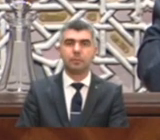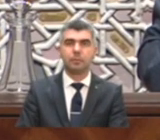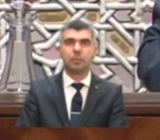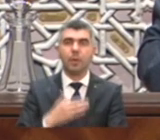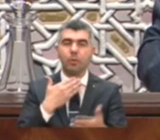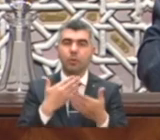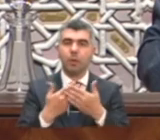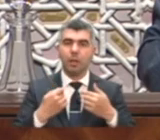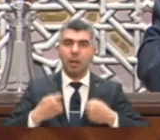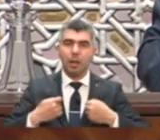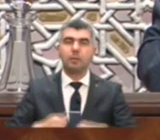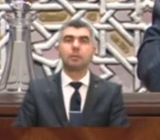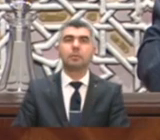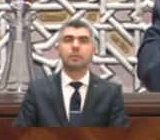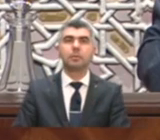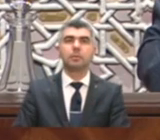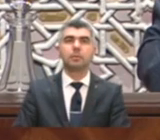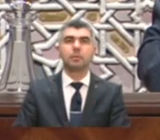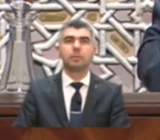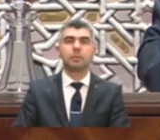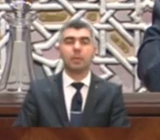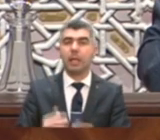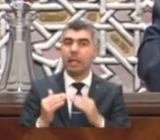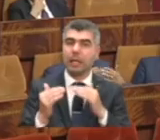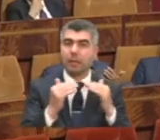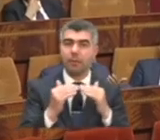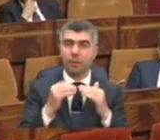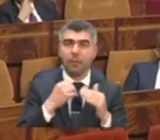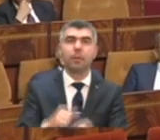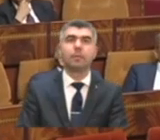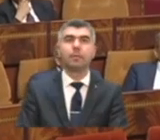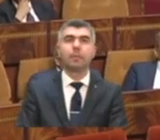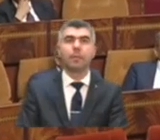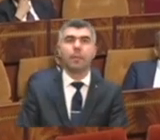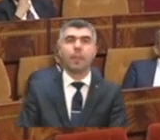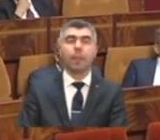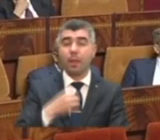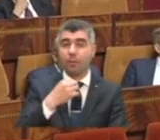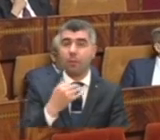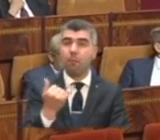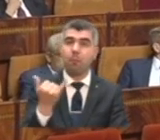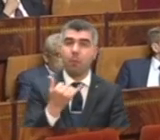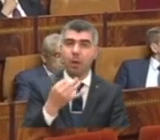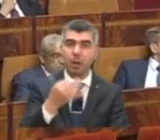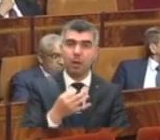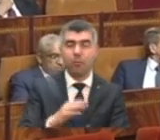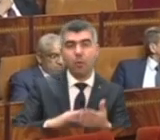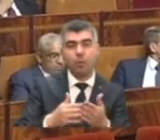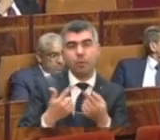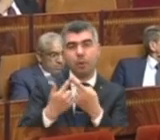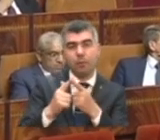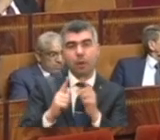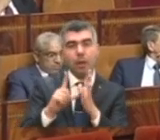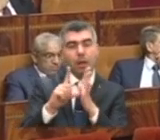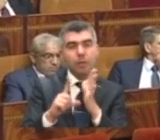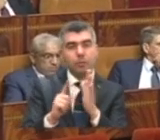شكرا سيد رئيس. سيد الوزيرة، غير يعني في نفس السياق اللي تار سيد نائب، وكنطلبوا منكم التدخل ديالكم لتسويه واحد الوضعيه